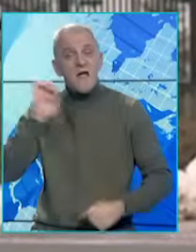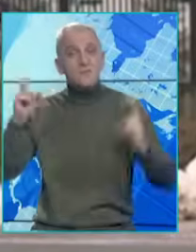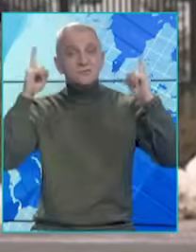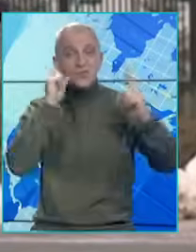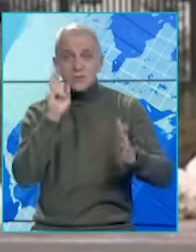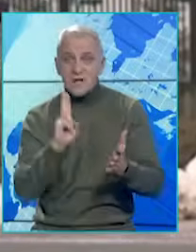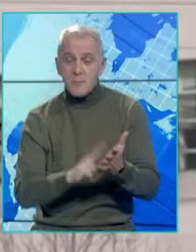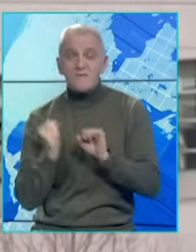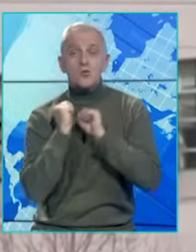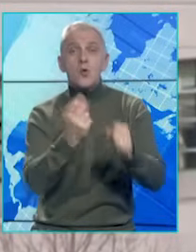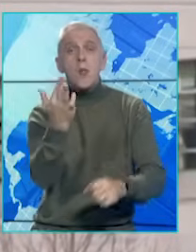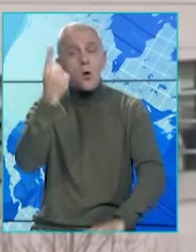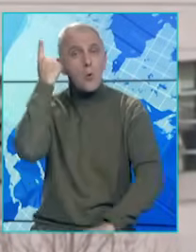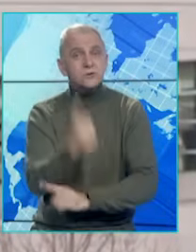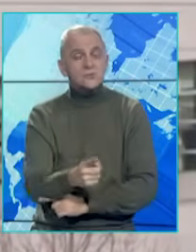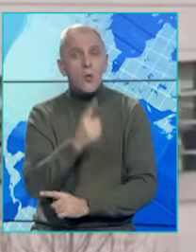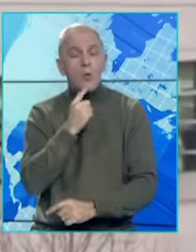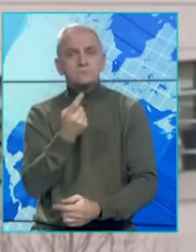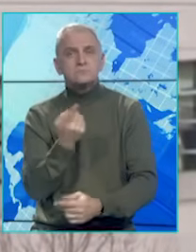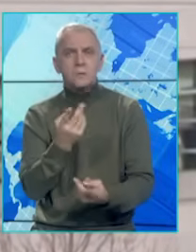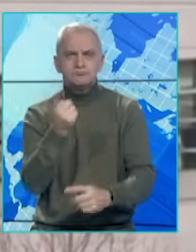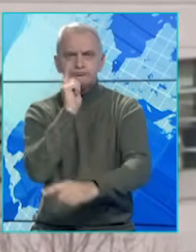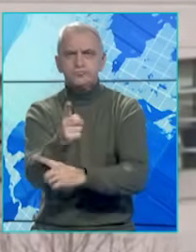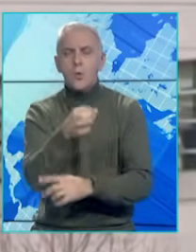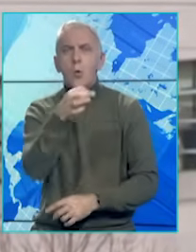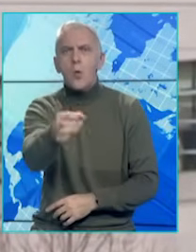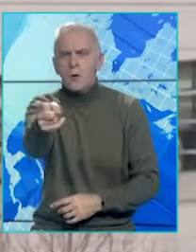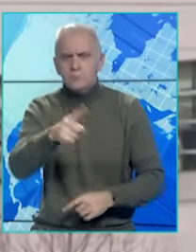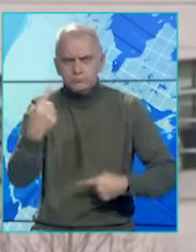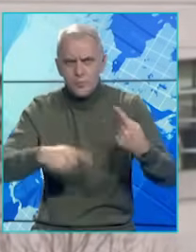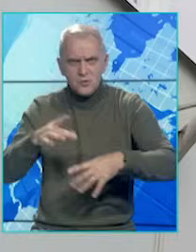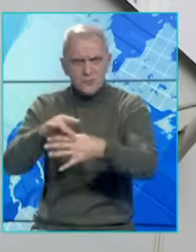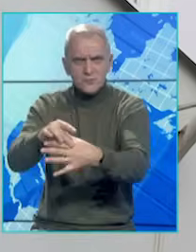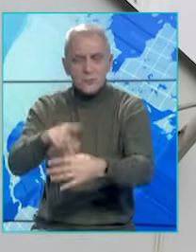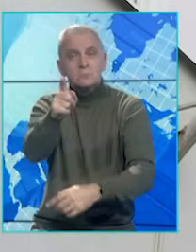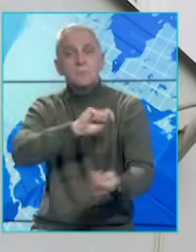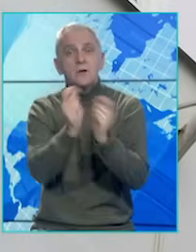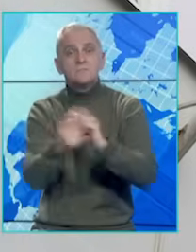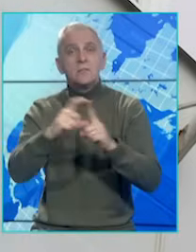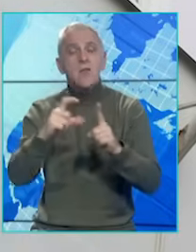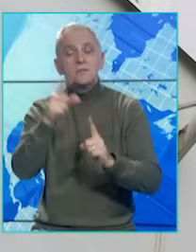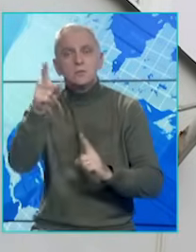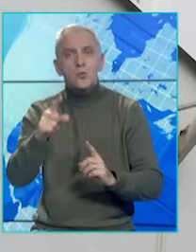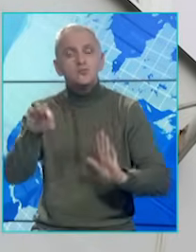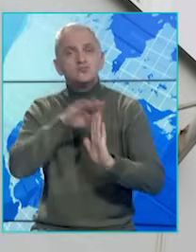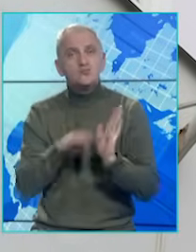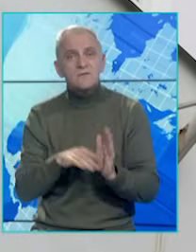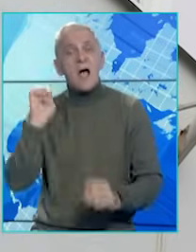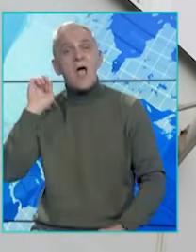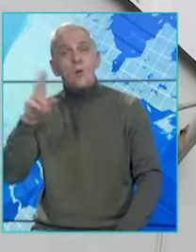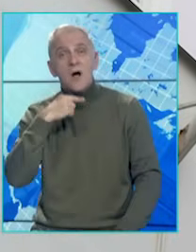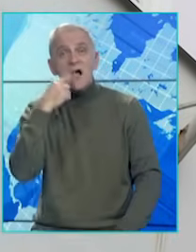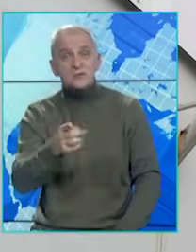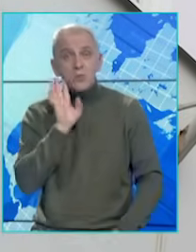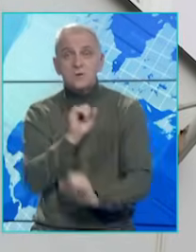sud za ljudska prava donio je nekoliko presuda kojima se nalaže lokalnim političkim liderima da izmijene Dejtonski ustav, a EU je